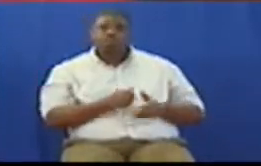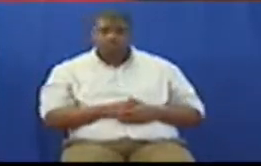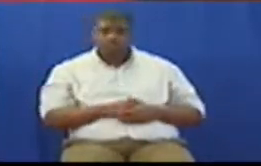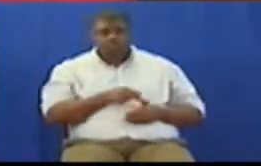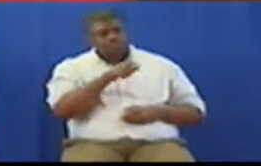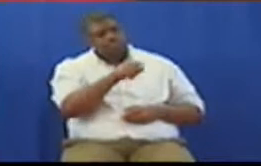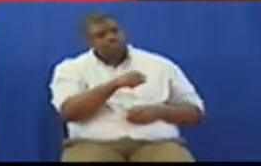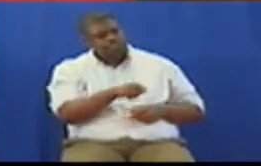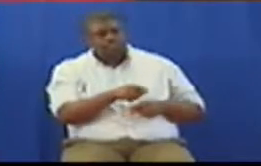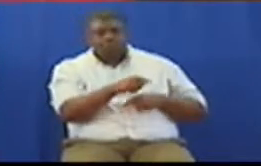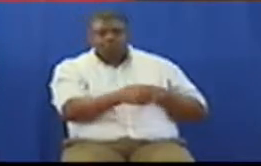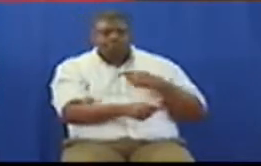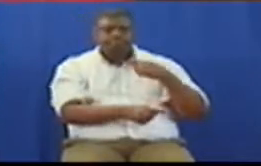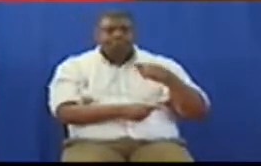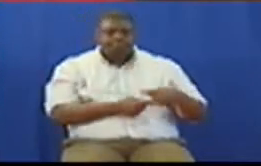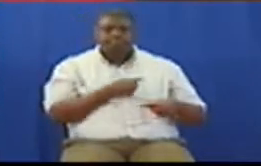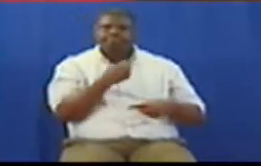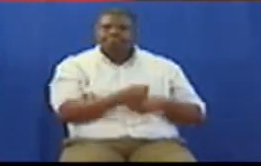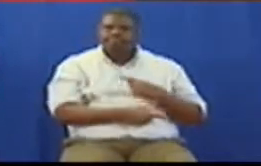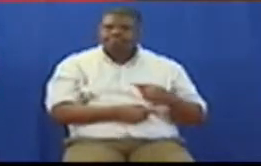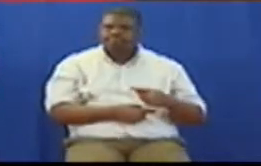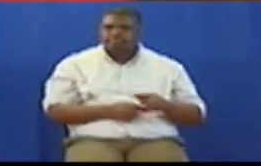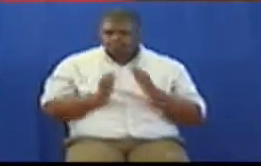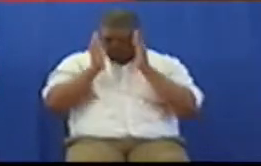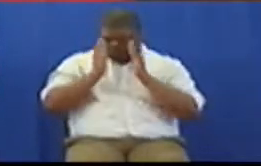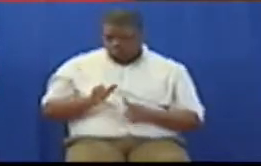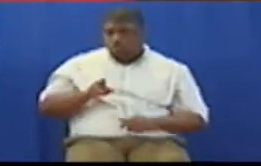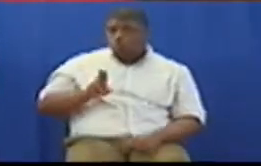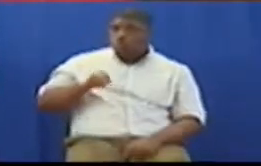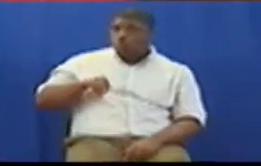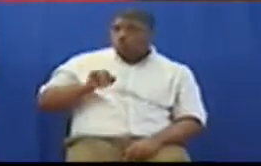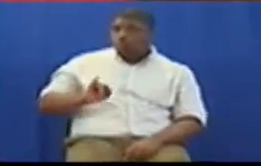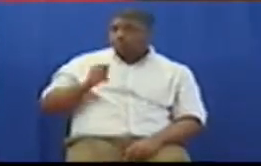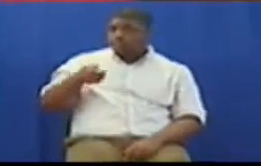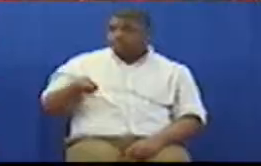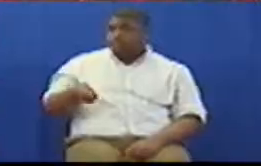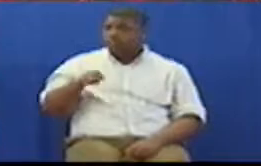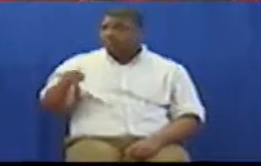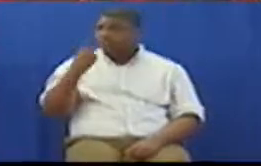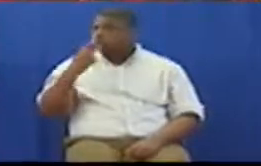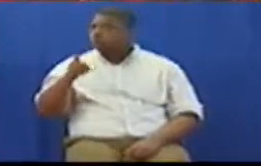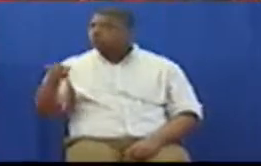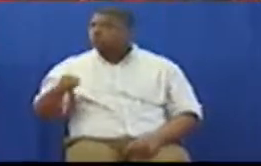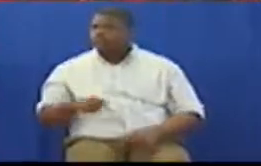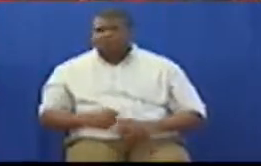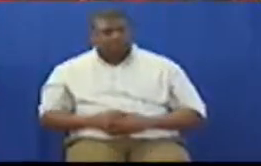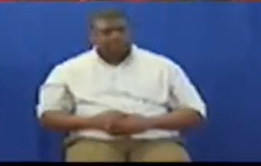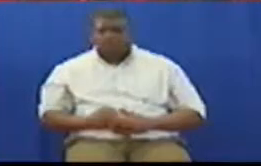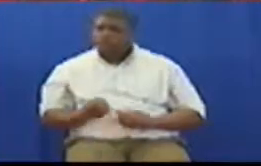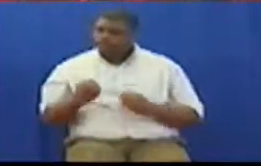nadhani tutaendelea, na naomba nimpongeze mheshimiwa huyo mwalimu. Kwa kweli naona kama ni jemadari, namsikia kila